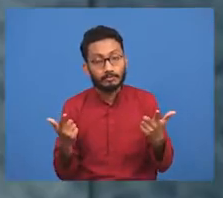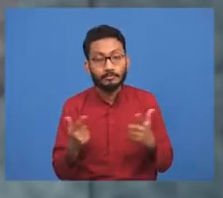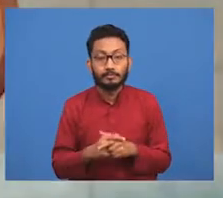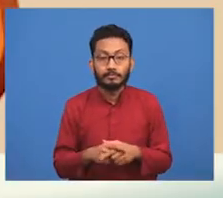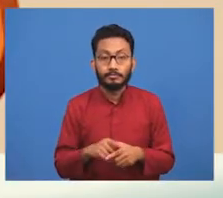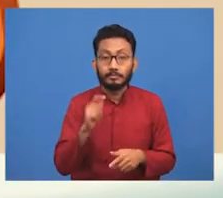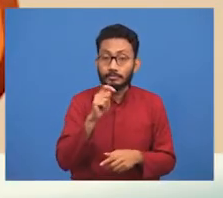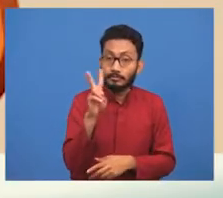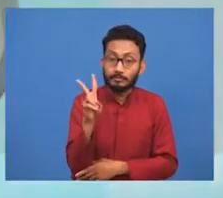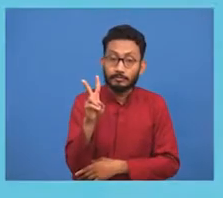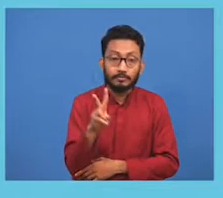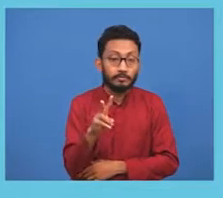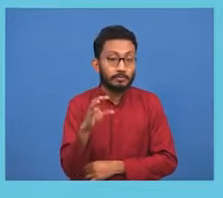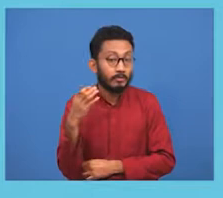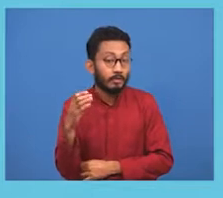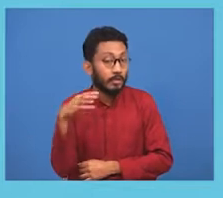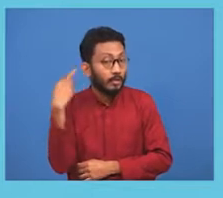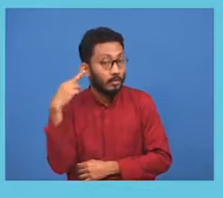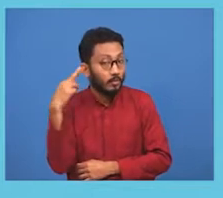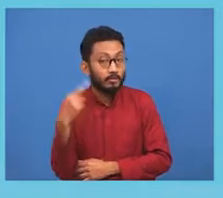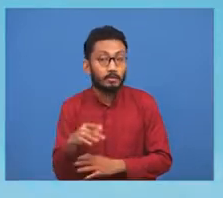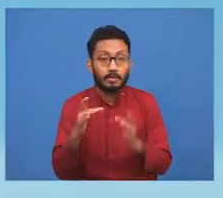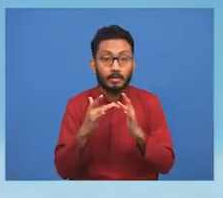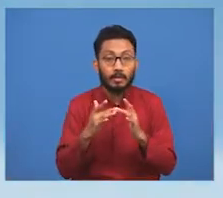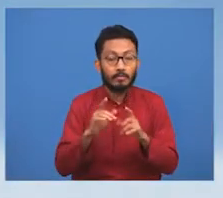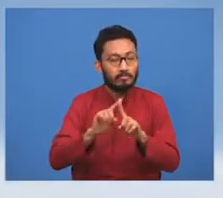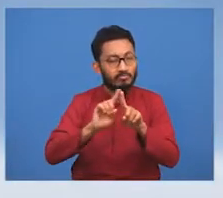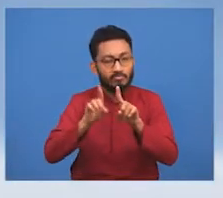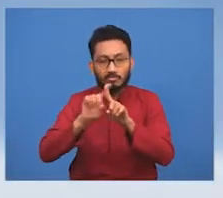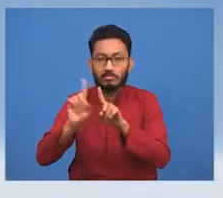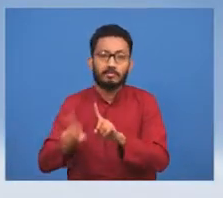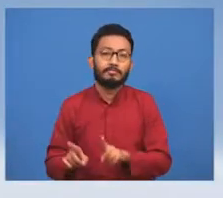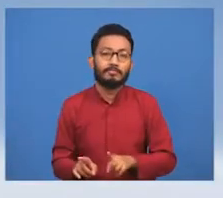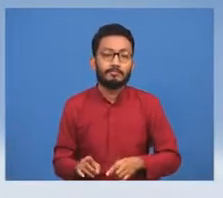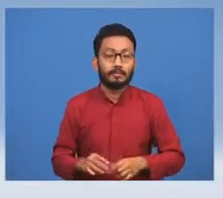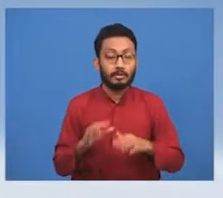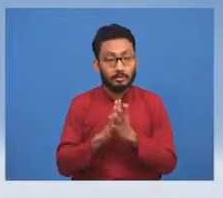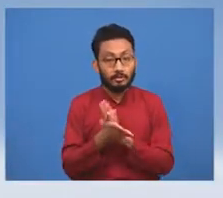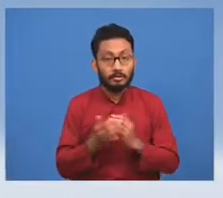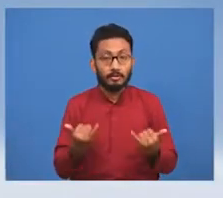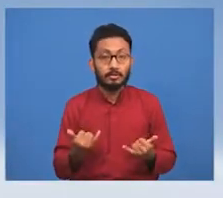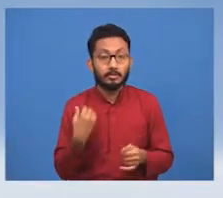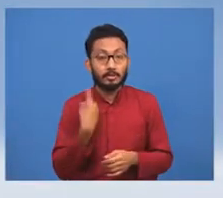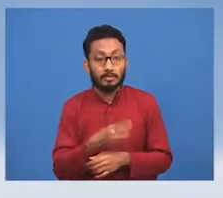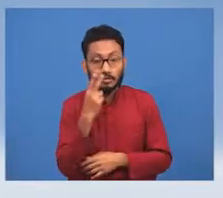televisyen, radio dan internet. Yang seterusnya, para pelajar, kita lihat